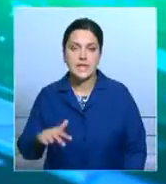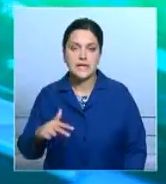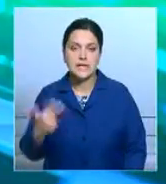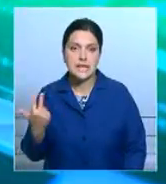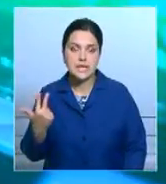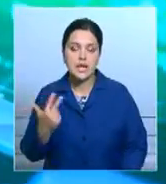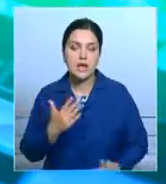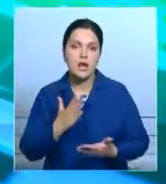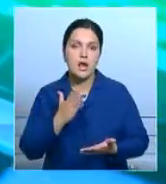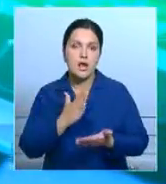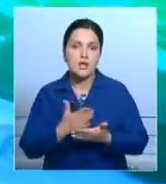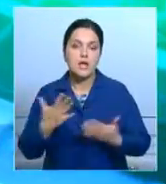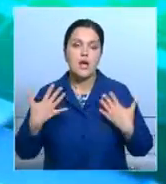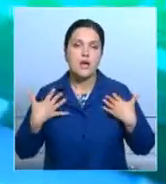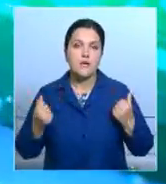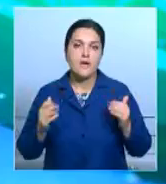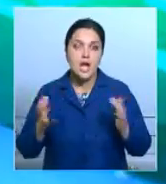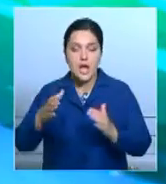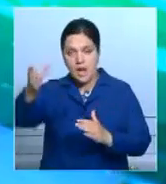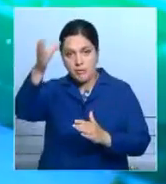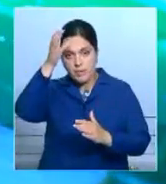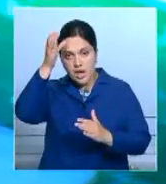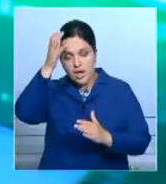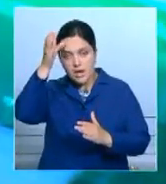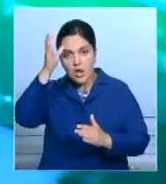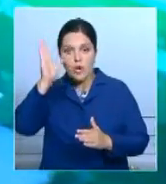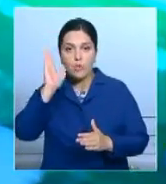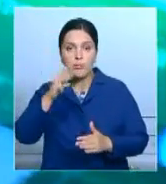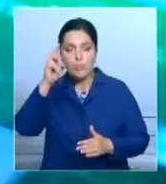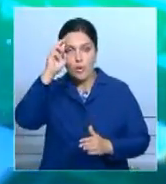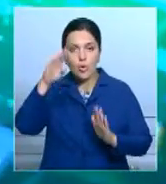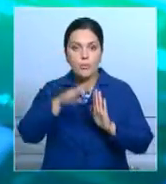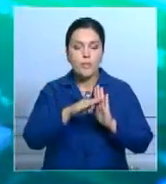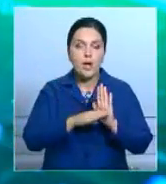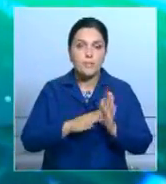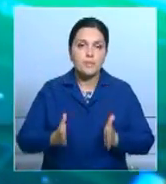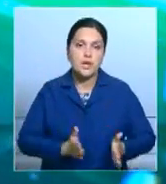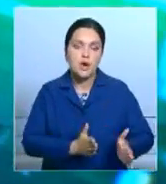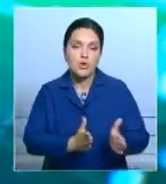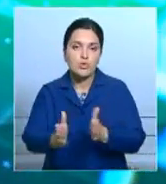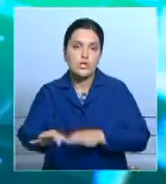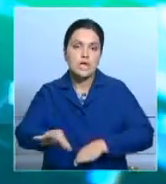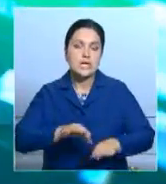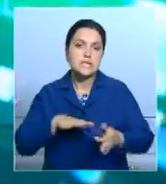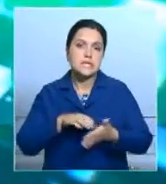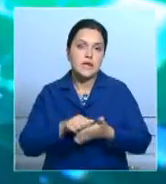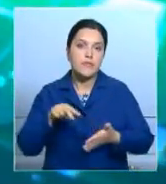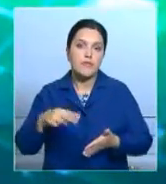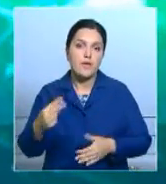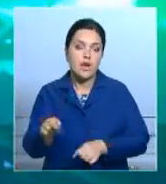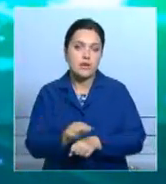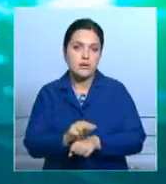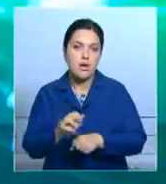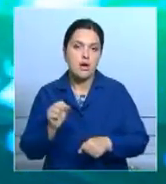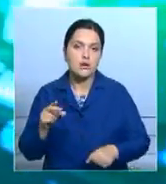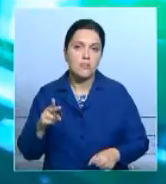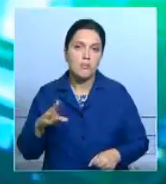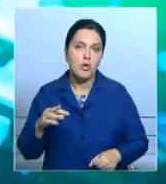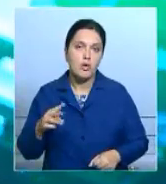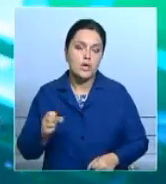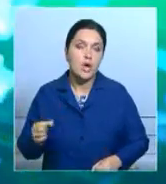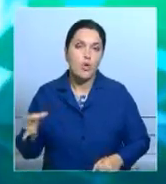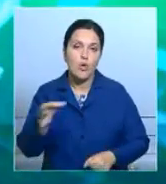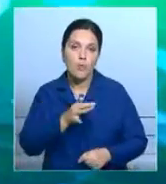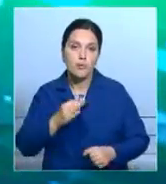«33 объекта образования, здравоохранения и социальной инфраструктуры по государственной программе «Дорожная карта занятости 2020» отремонтируют в